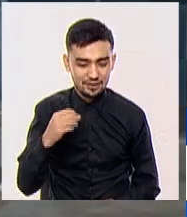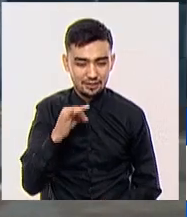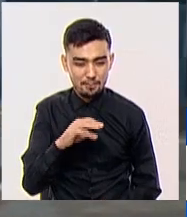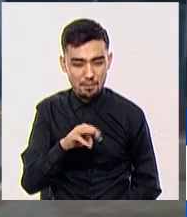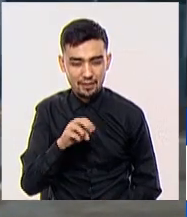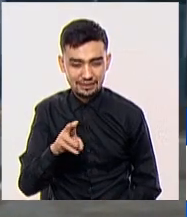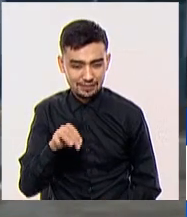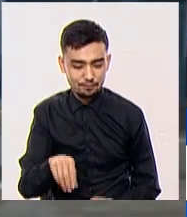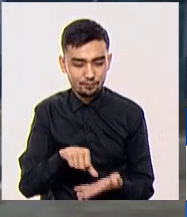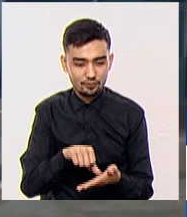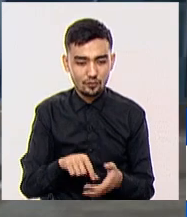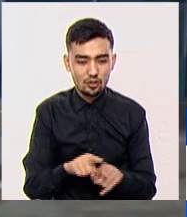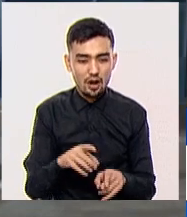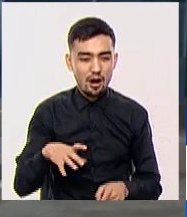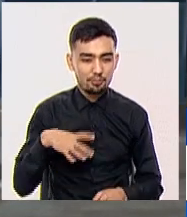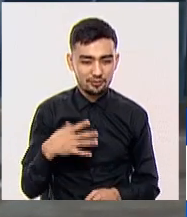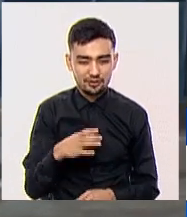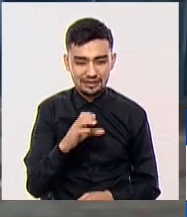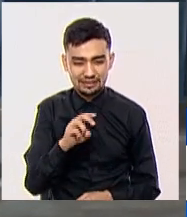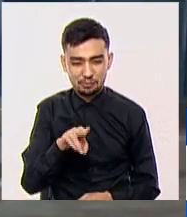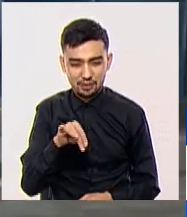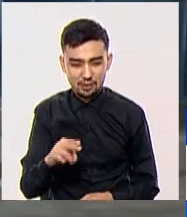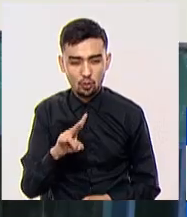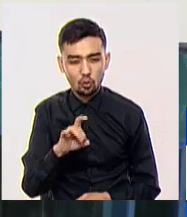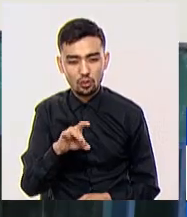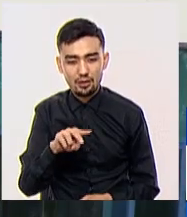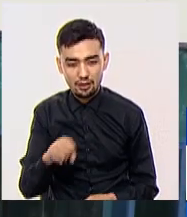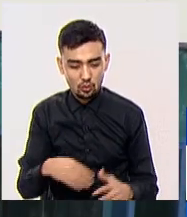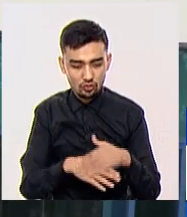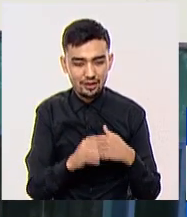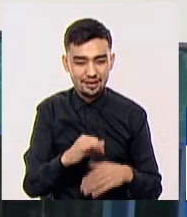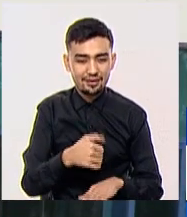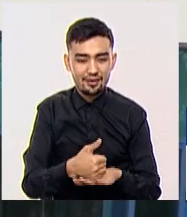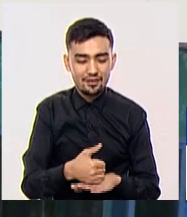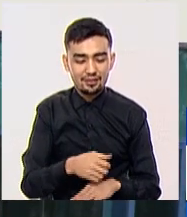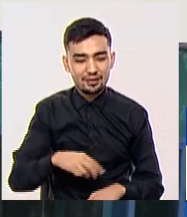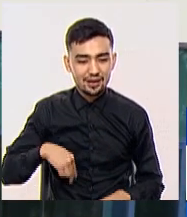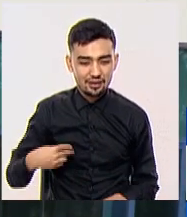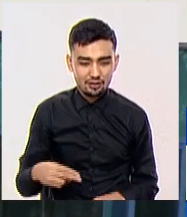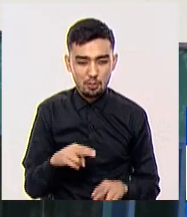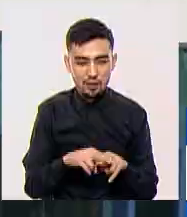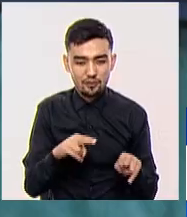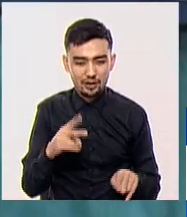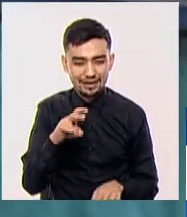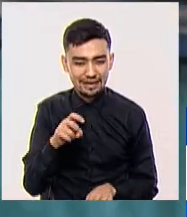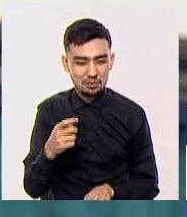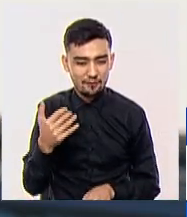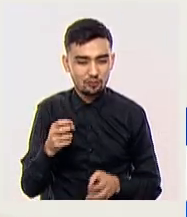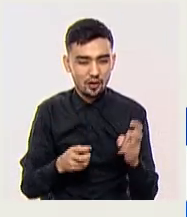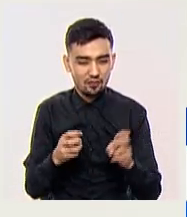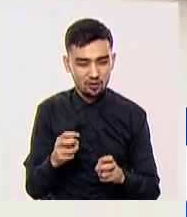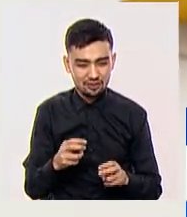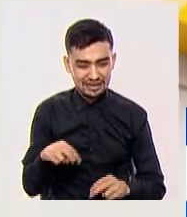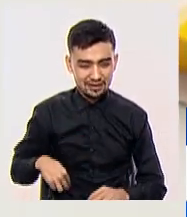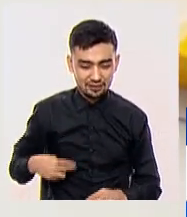А вот вышли из него бывший спикер Сената Нурлан Нигматуллин и гендиректор Павлодарского нефтехимического завода